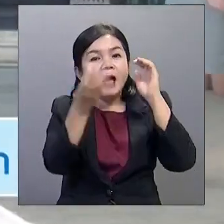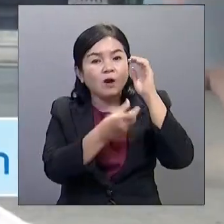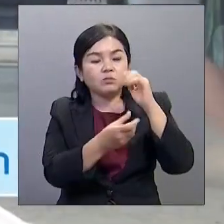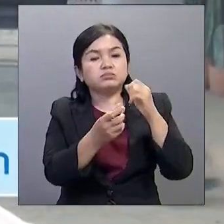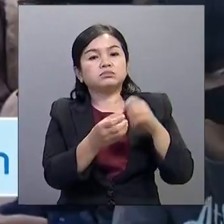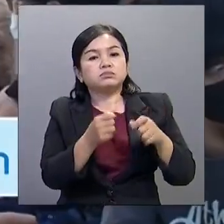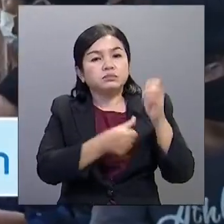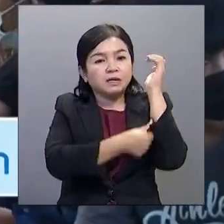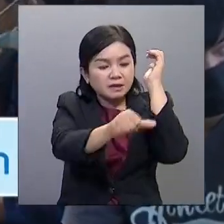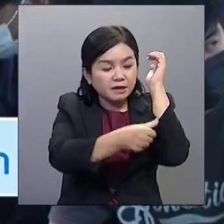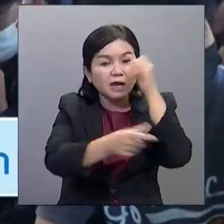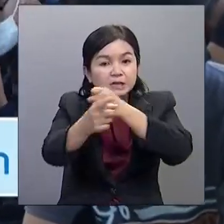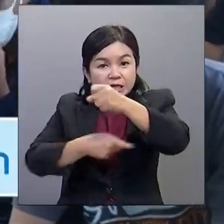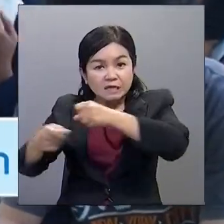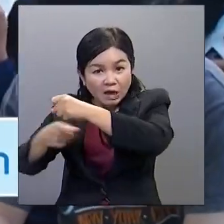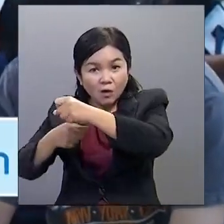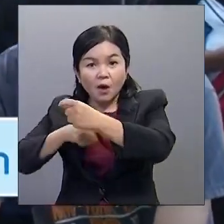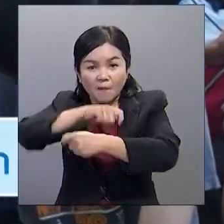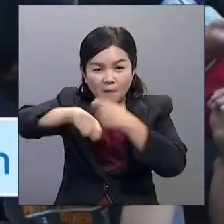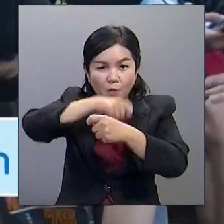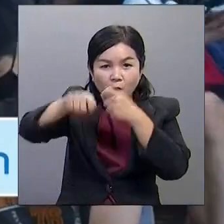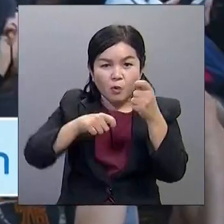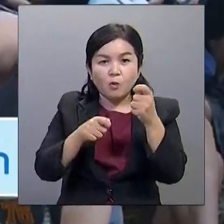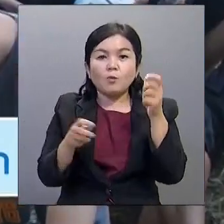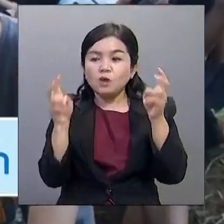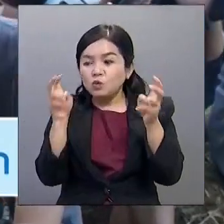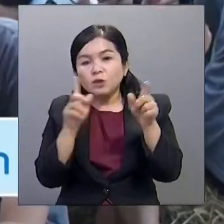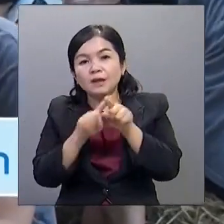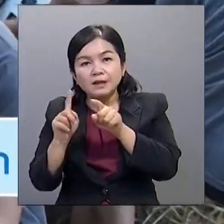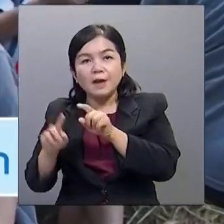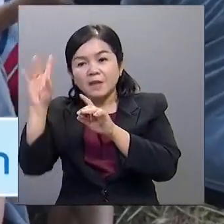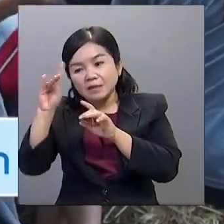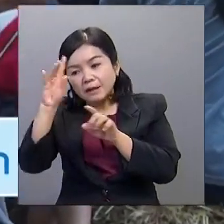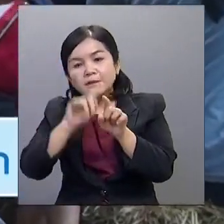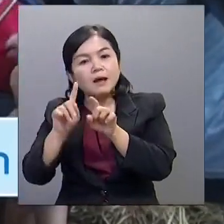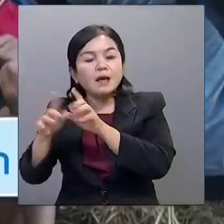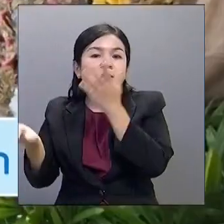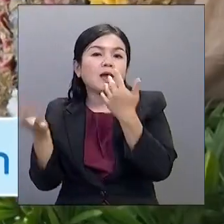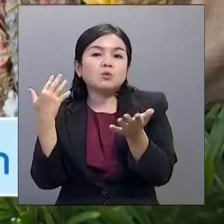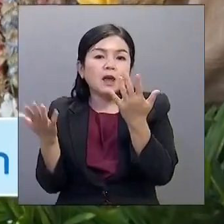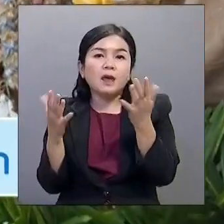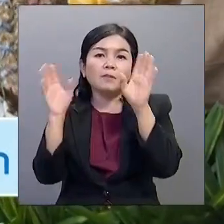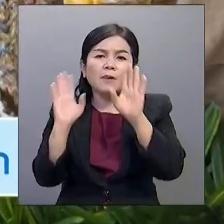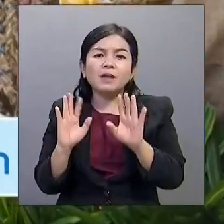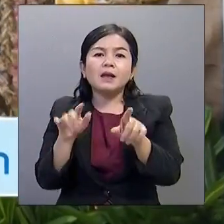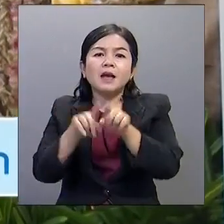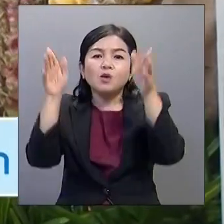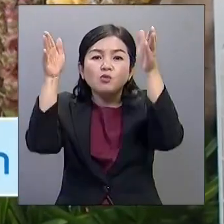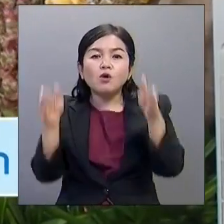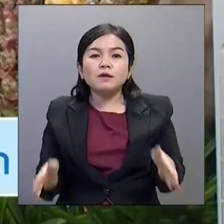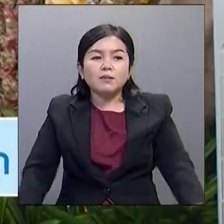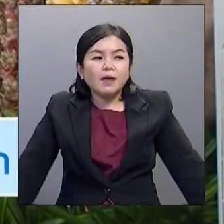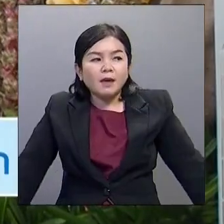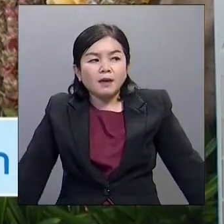จะมีลักษณะการสร้างที่แตกต่างกันออกไปแต่โดยมากก็จะมีลักษณะร่วมกันก็คือรูปร่างน่าจะคล้ายกับมนุษย์นั่นแหละครับมีแ